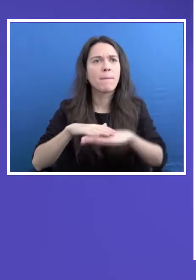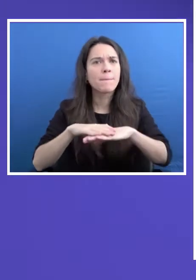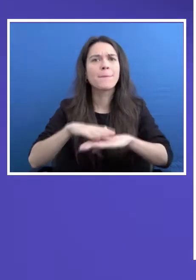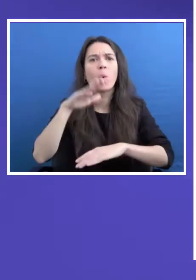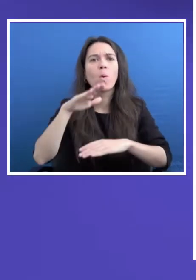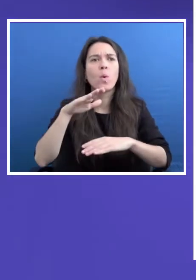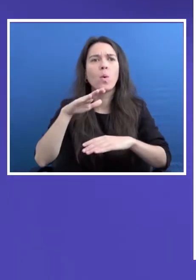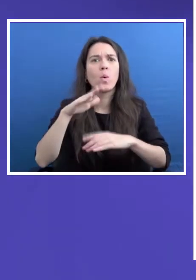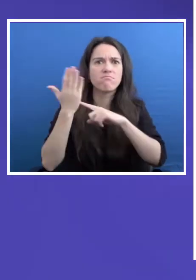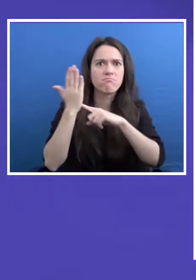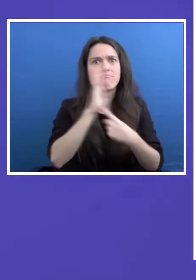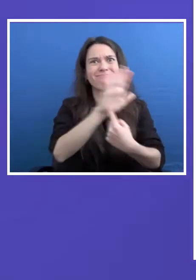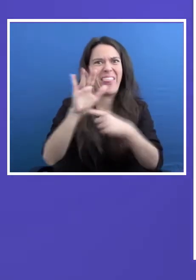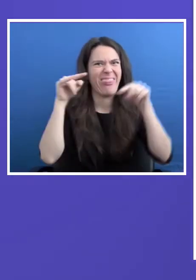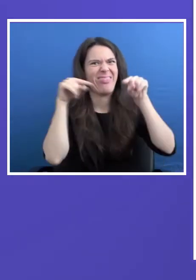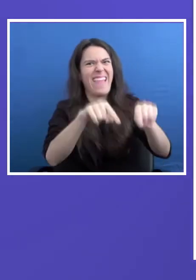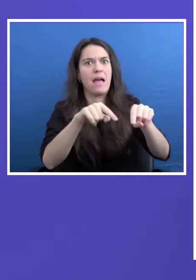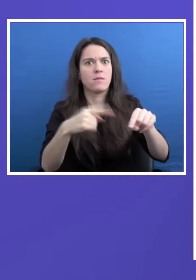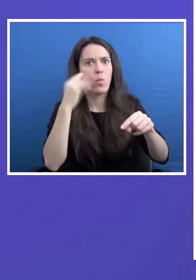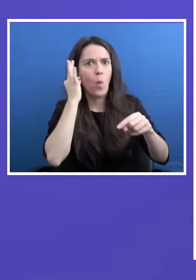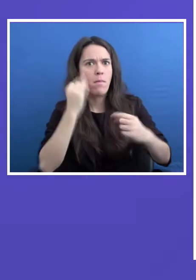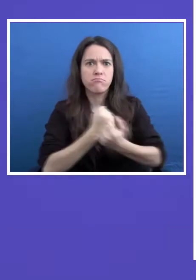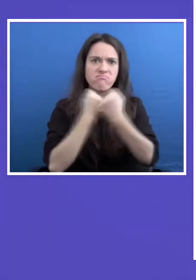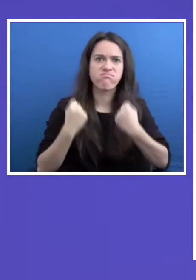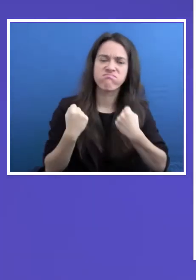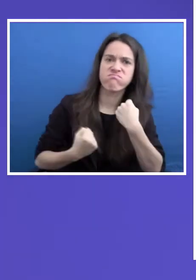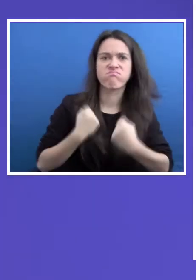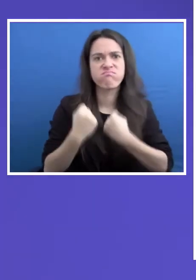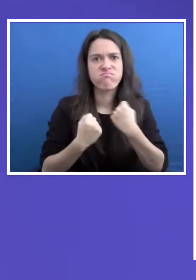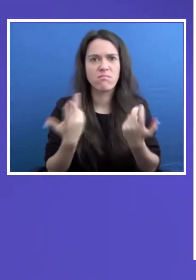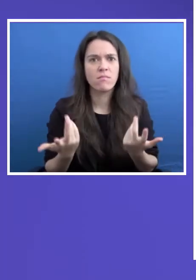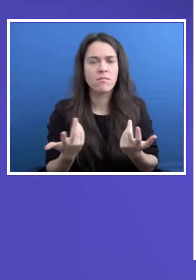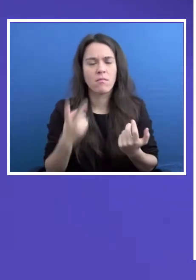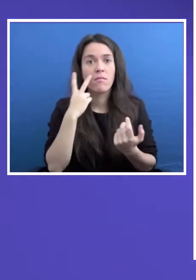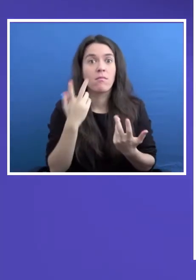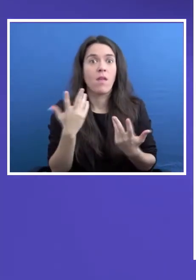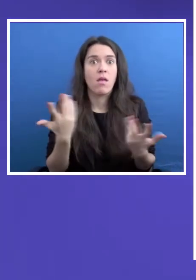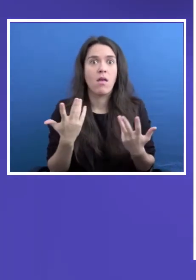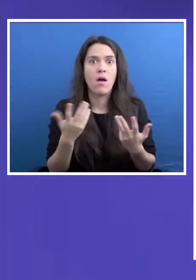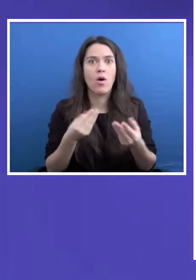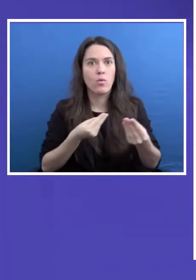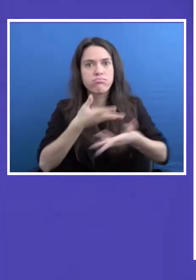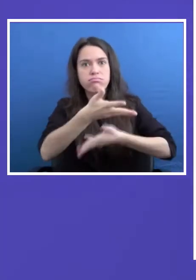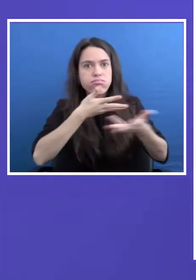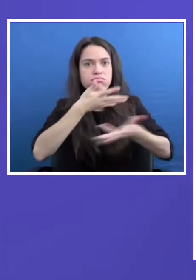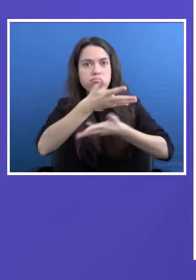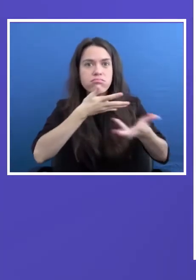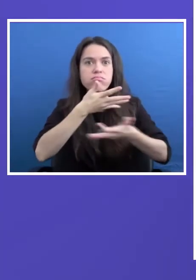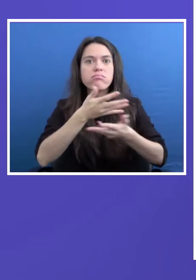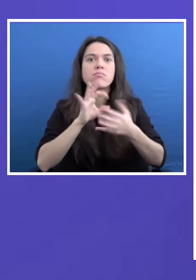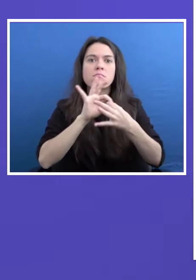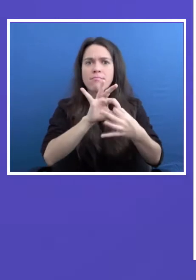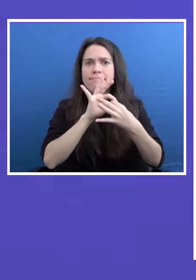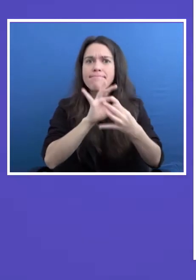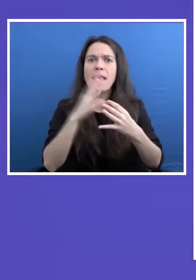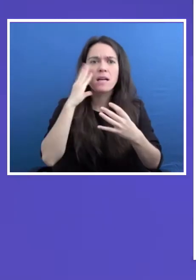حضرتك كنت موجود عندنا في مشرفنا طبعا داخل مؤتمر الشباب. بيبقى في عدد كبير جدا طبعا من الاعلاميين اللي